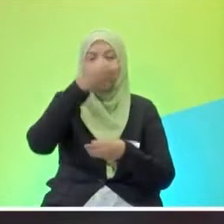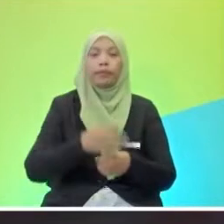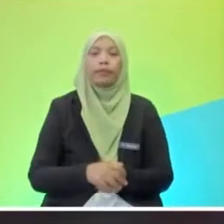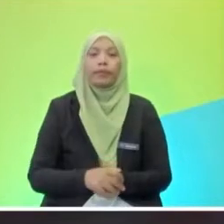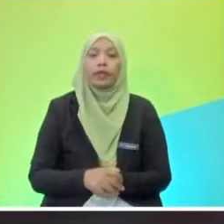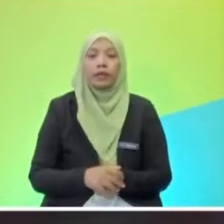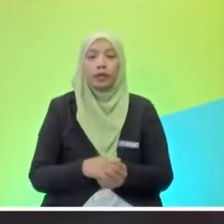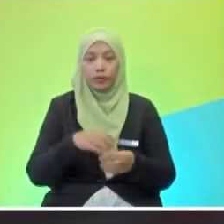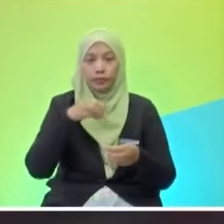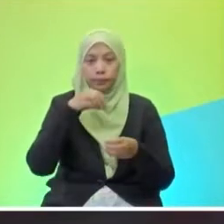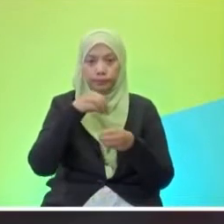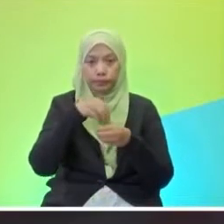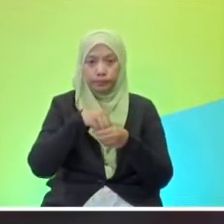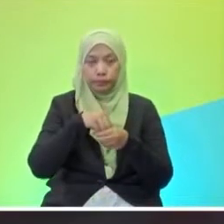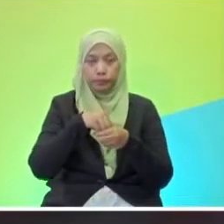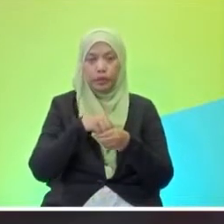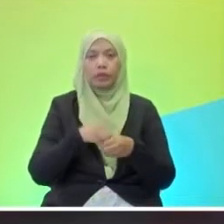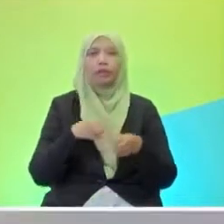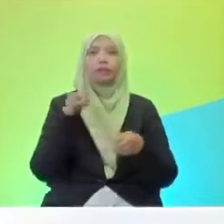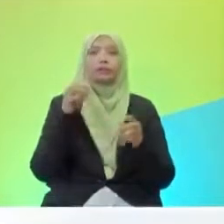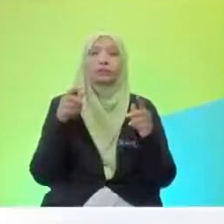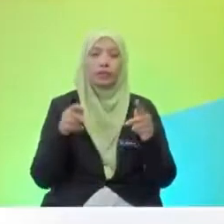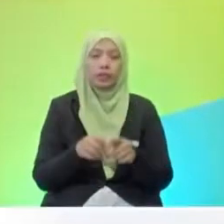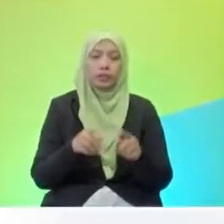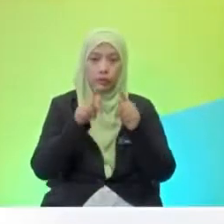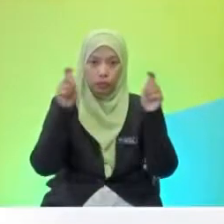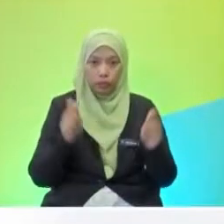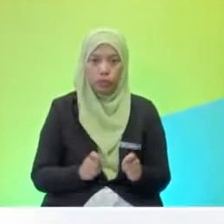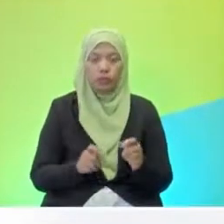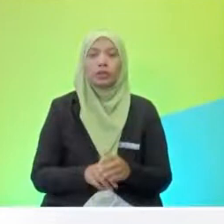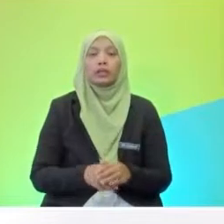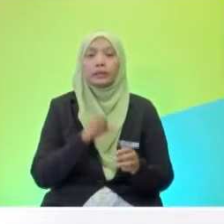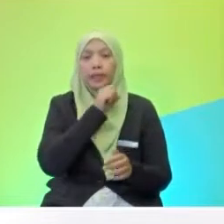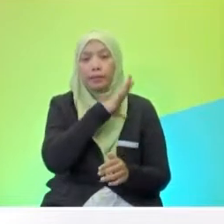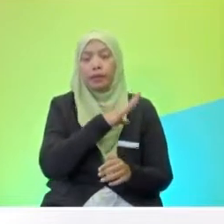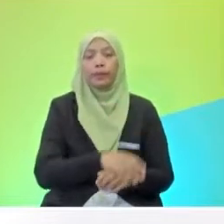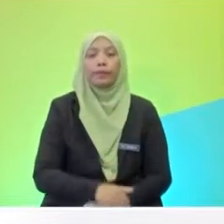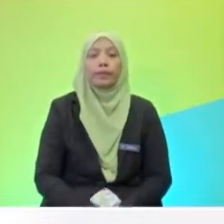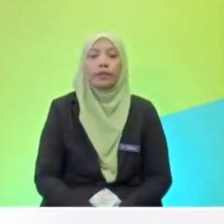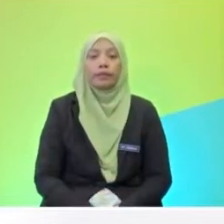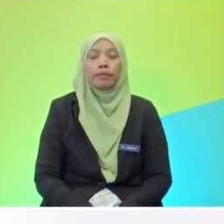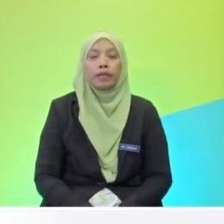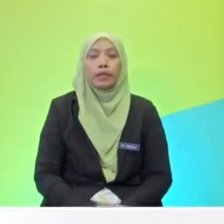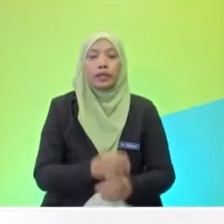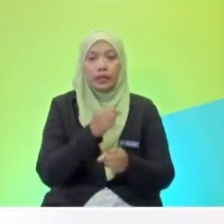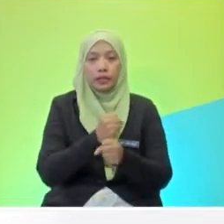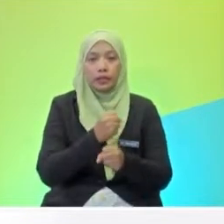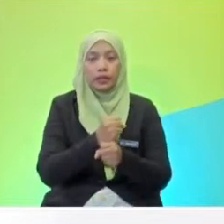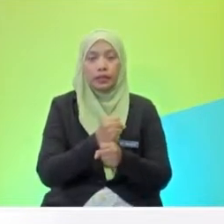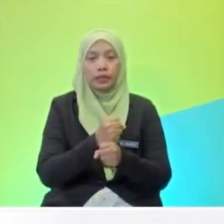kemudian kutipan dari permis ke permis maknanya diikuti oleh pekerja dari permis dimasukkan ke dalam